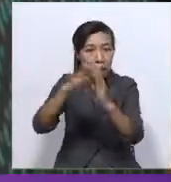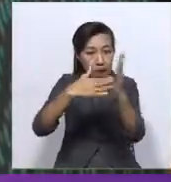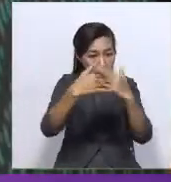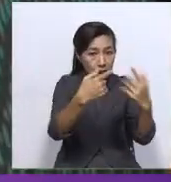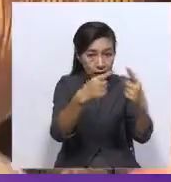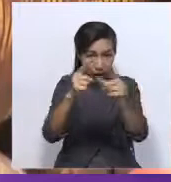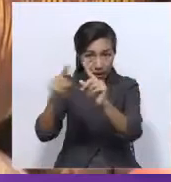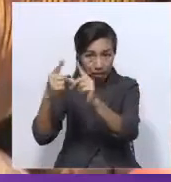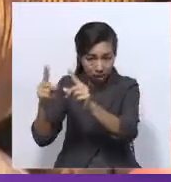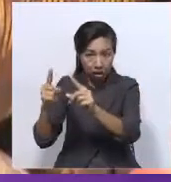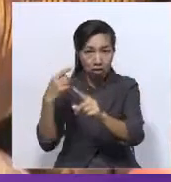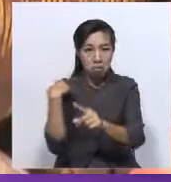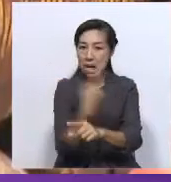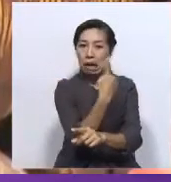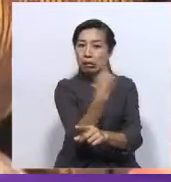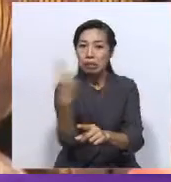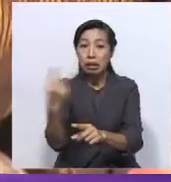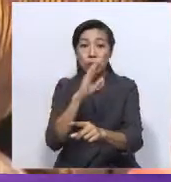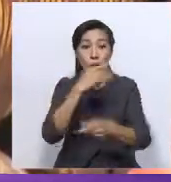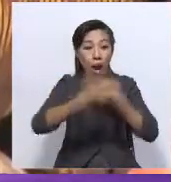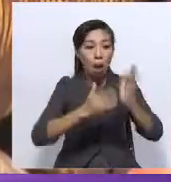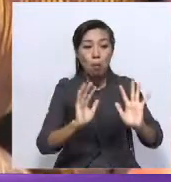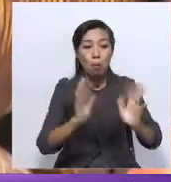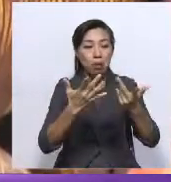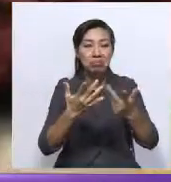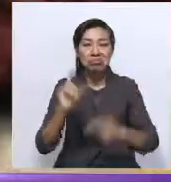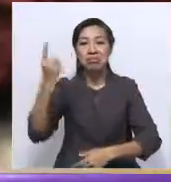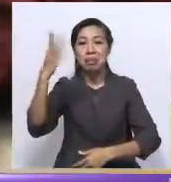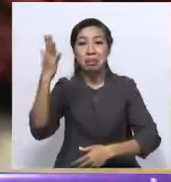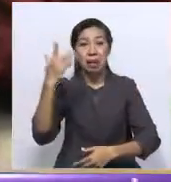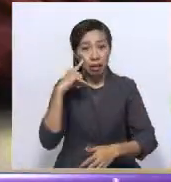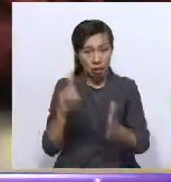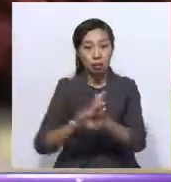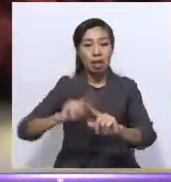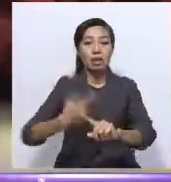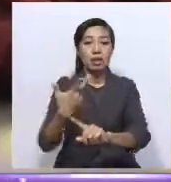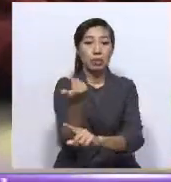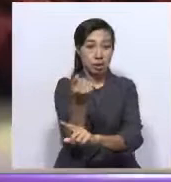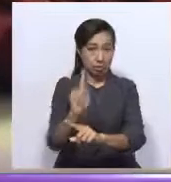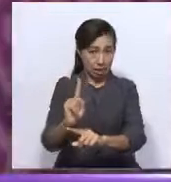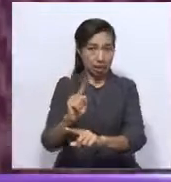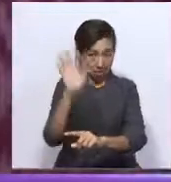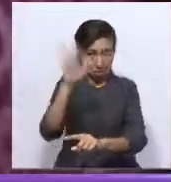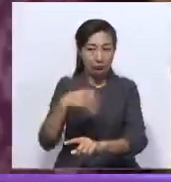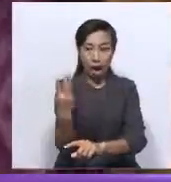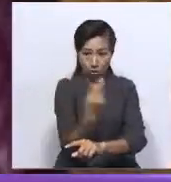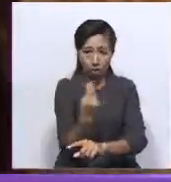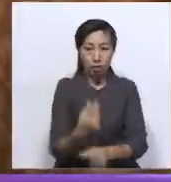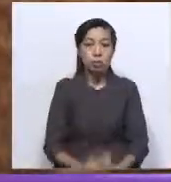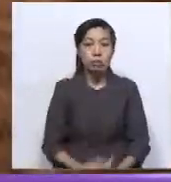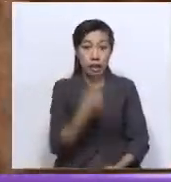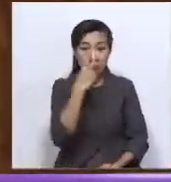ที่นำมาจำหน่ายในร้านนะครับถ้าเกิดว่าหมดแล้วหมดเลยเพราะฉะนั้นมีเวลาจนถึงแค่วันที่11มีนานี้เท่านั้นต้องรีบมายังพื้นที่